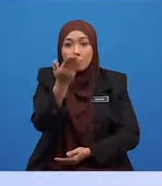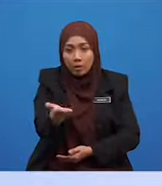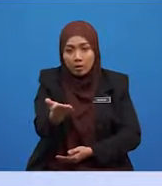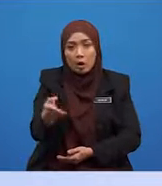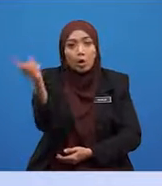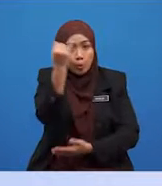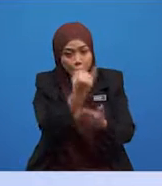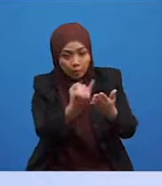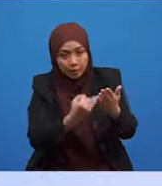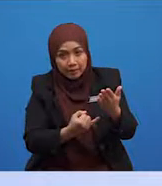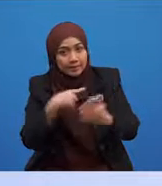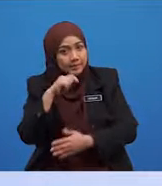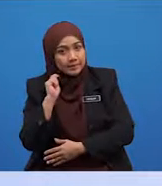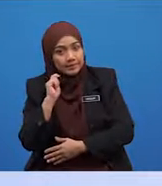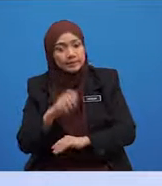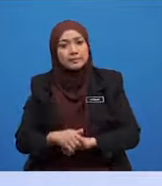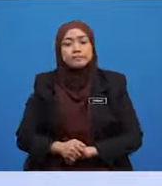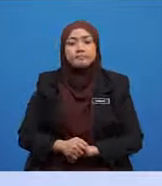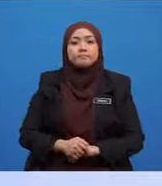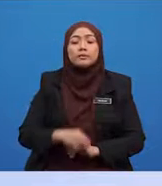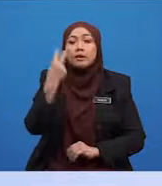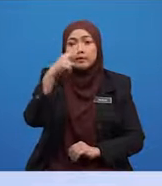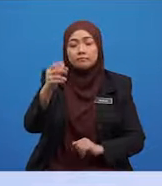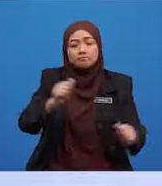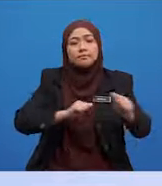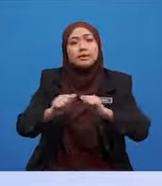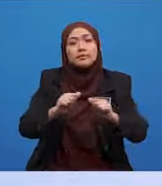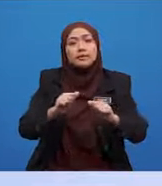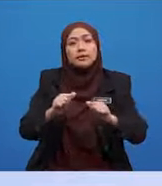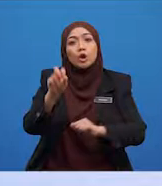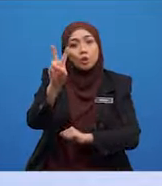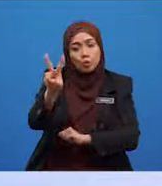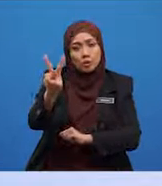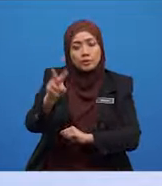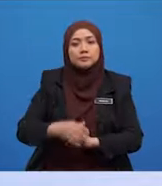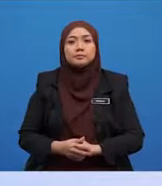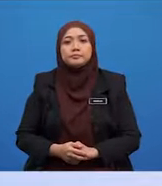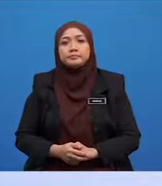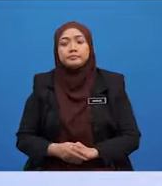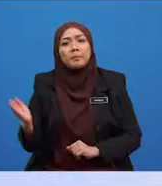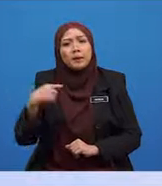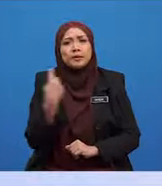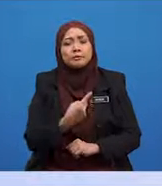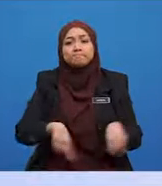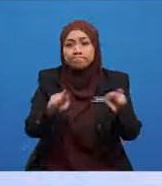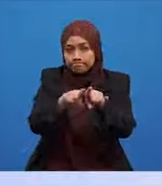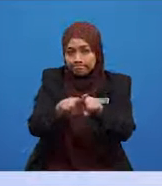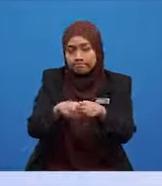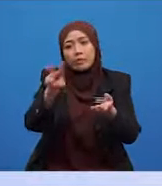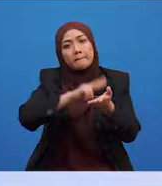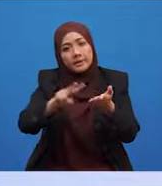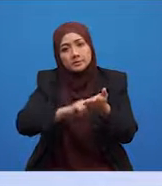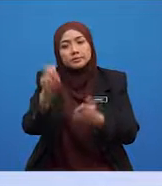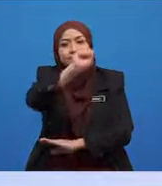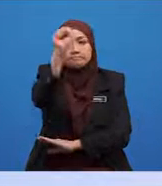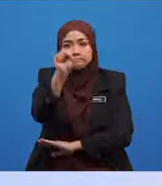Murid-murid, perhatikan aktiviti 2 di paparan. Marilah sama-sama kita baca